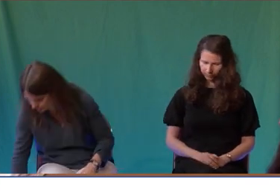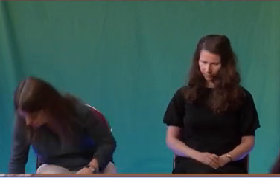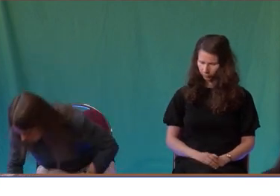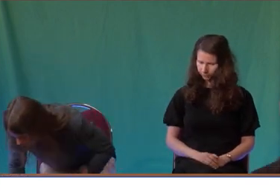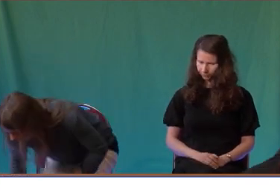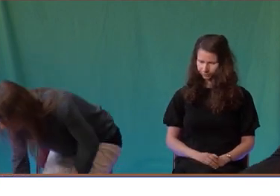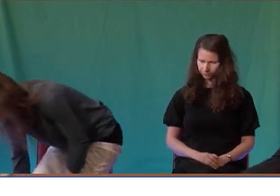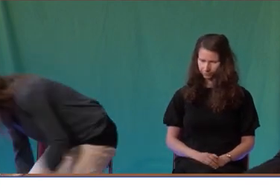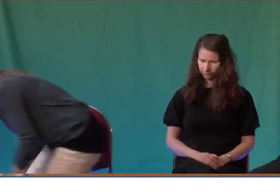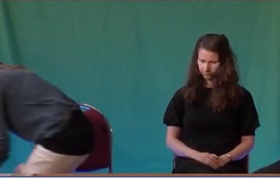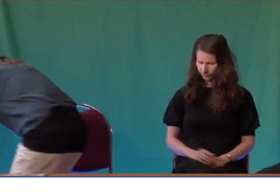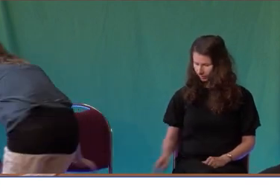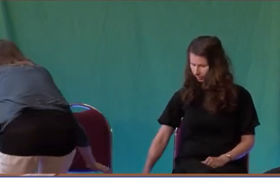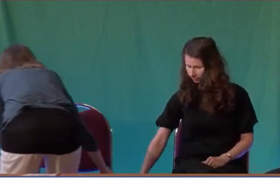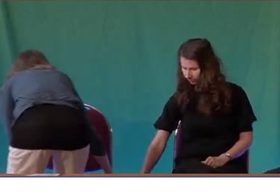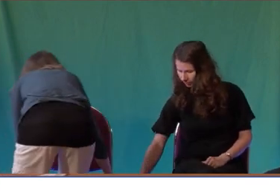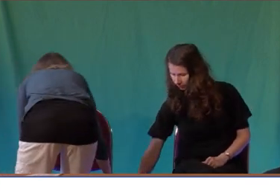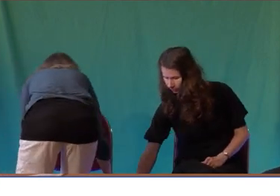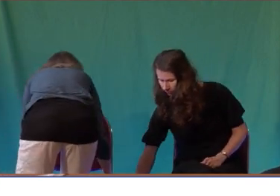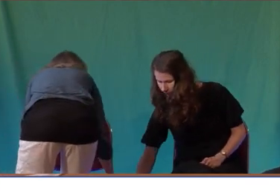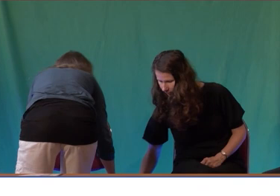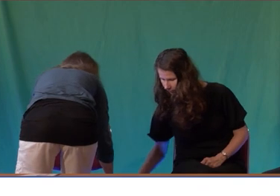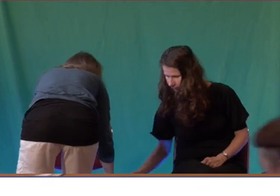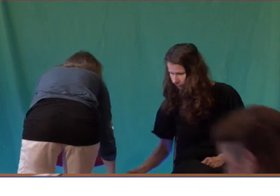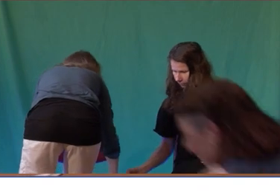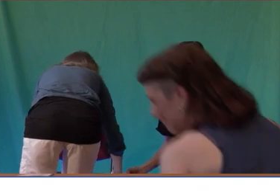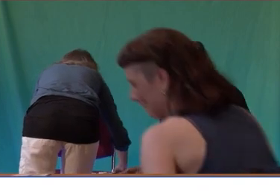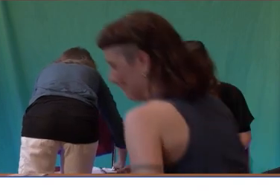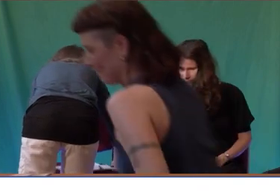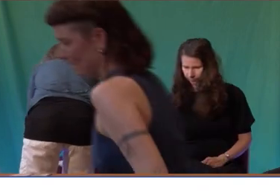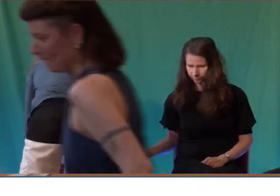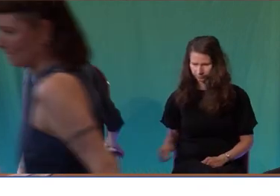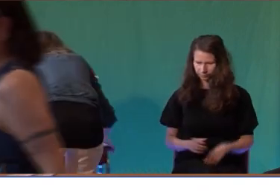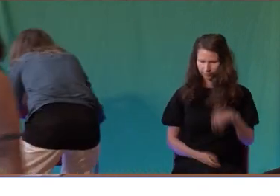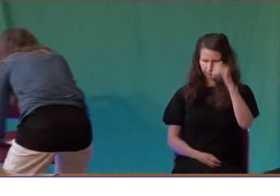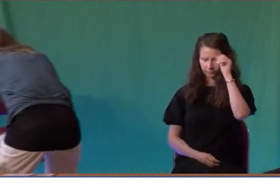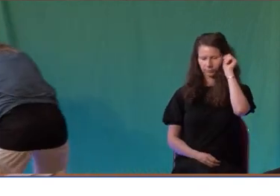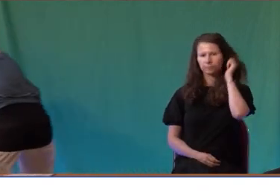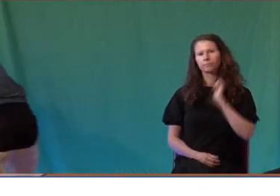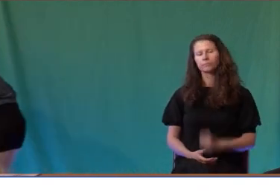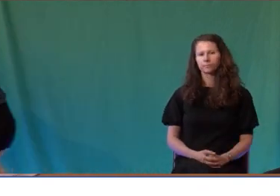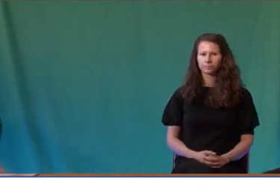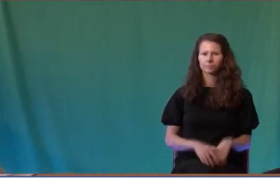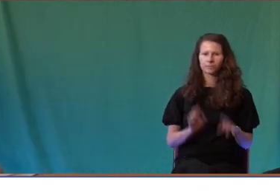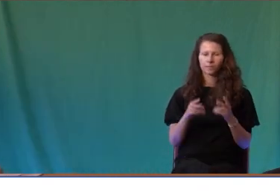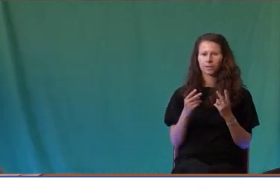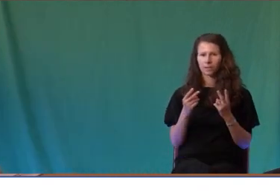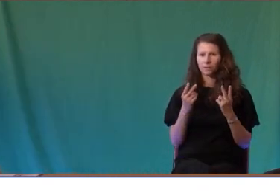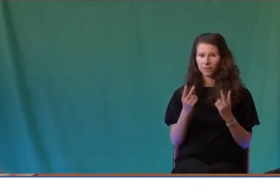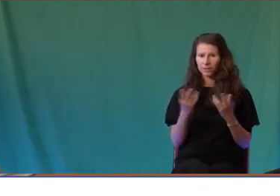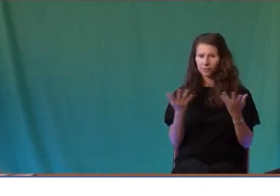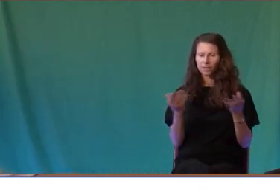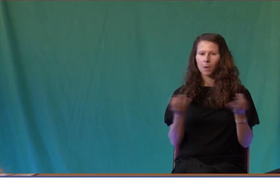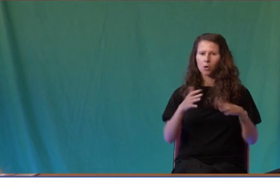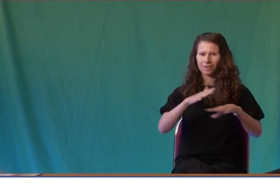was wichtig ist was wir auch im oder was deutlich geworden ist es eine Vernetzung statt dessen Vernetzung stattfinden